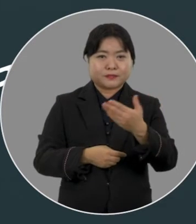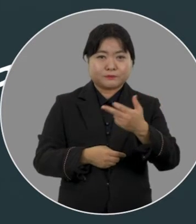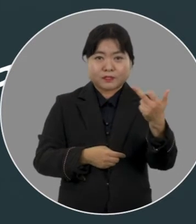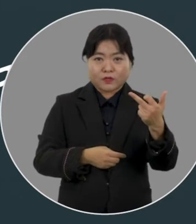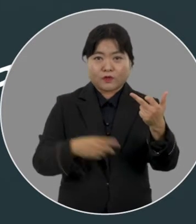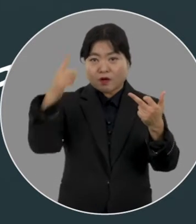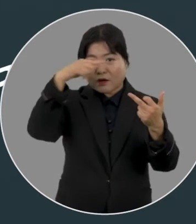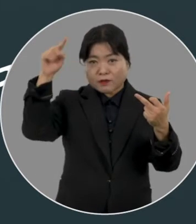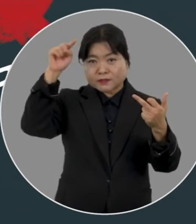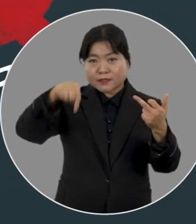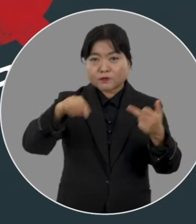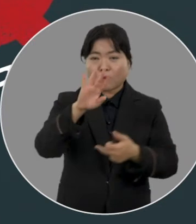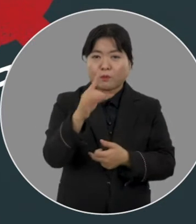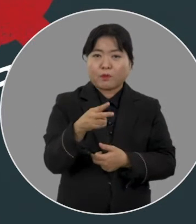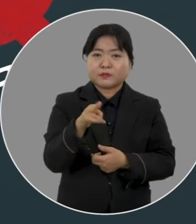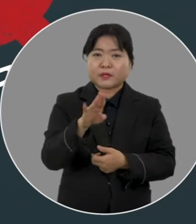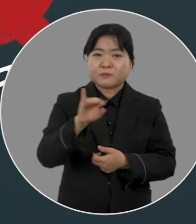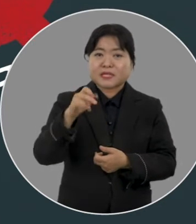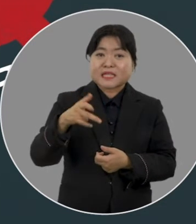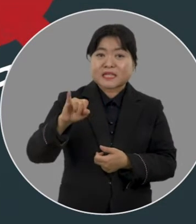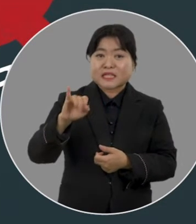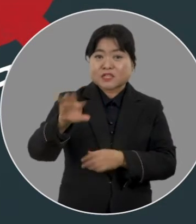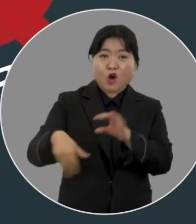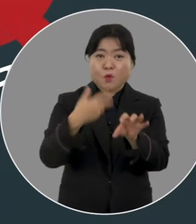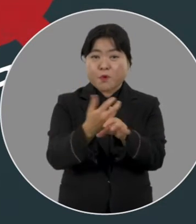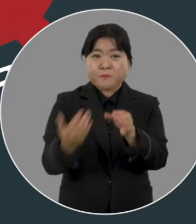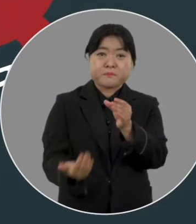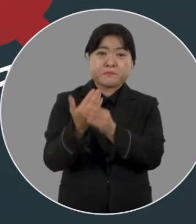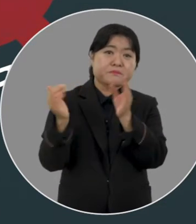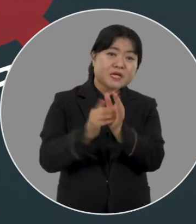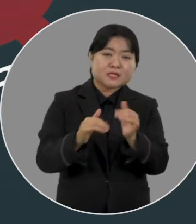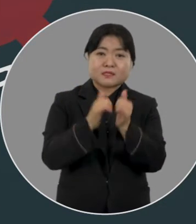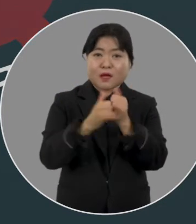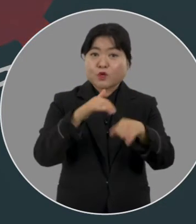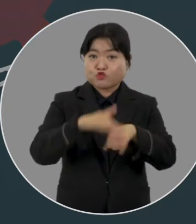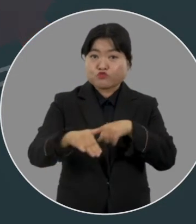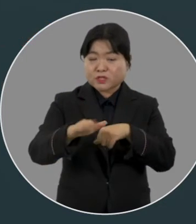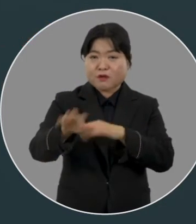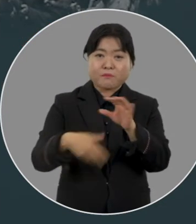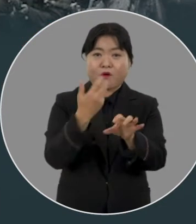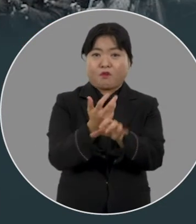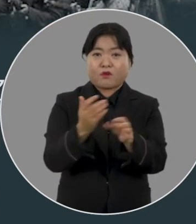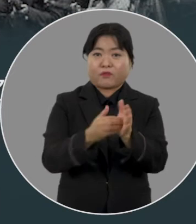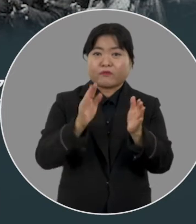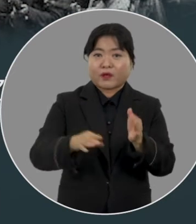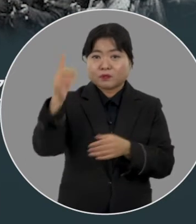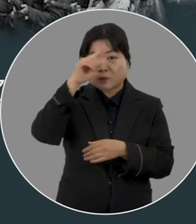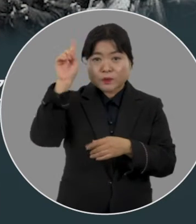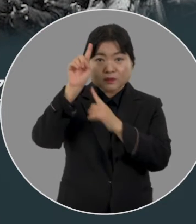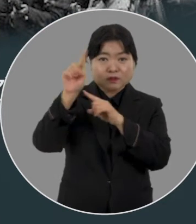1917년 러시아에서 볼셰비키 혁명이 발발했죠. 사회주의 혁명이었는데 그